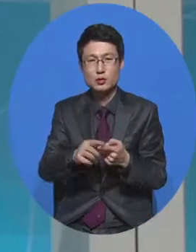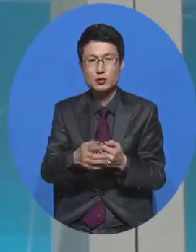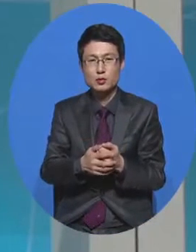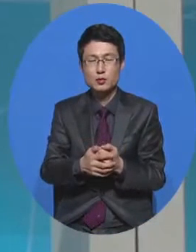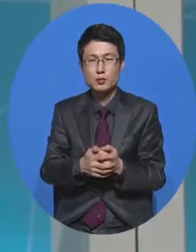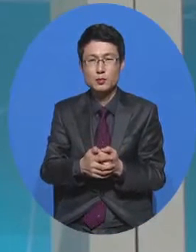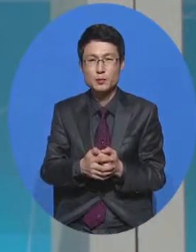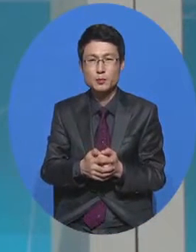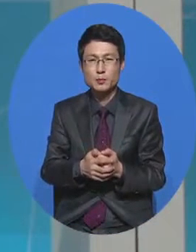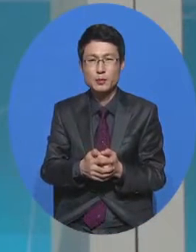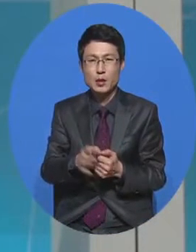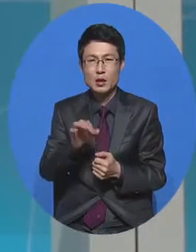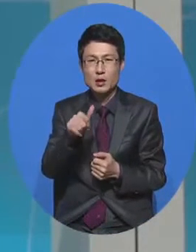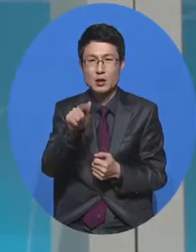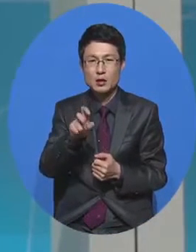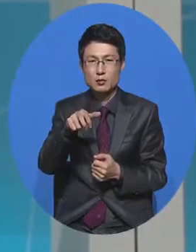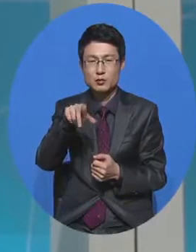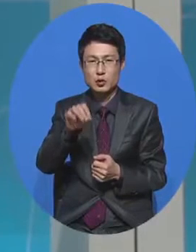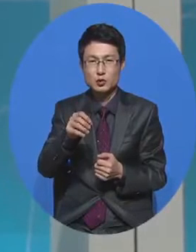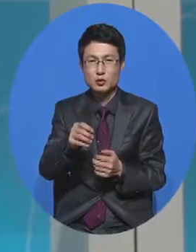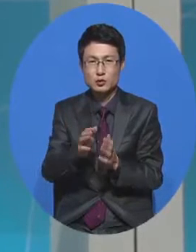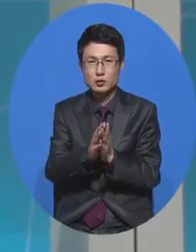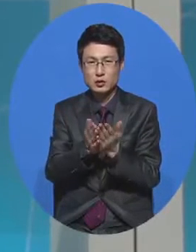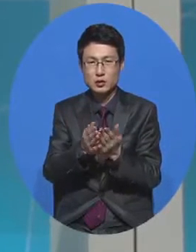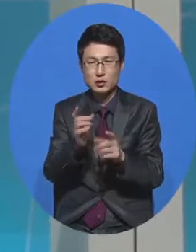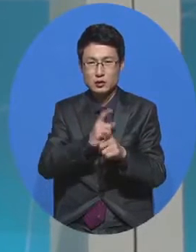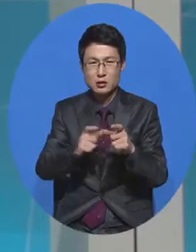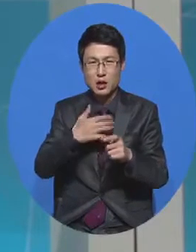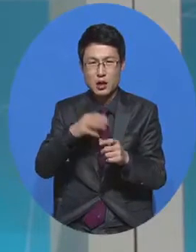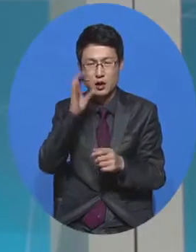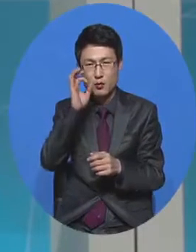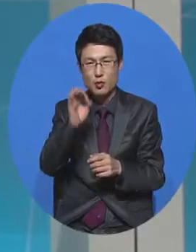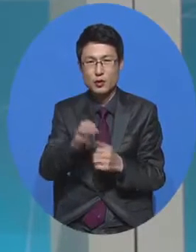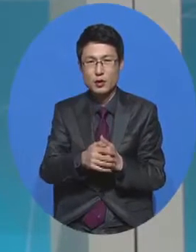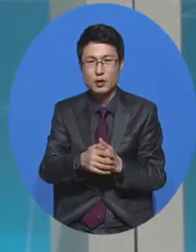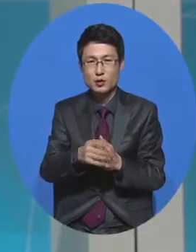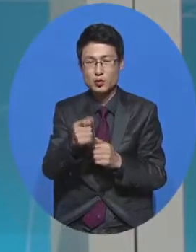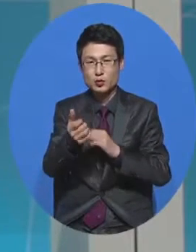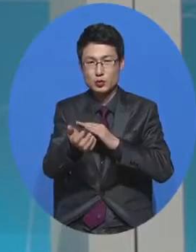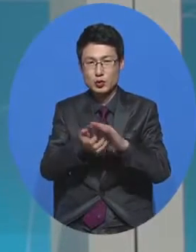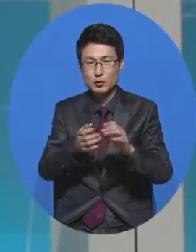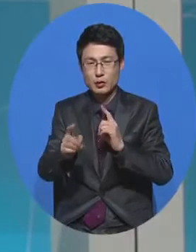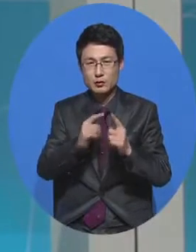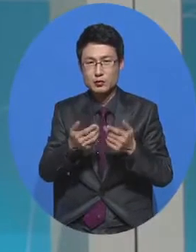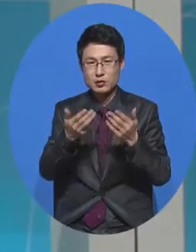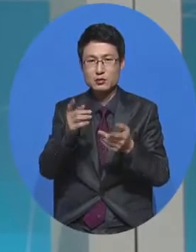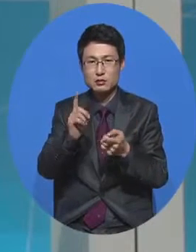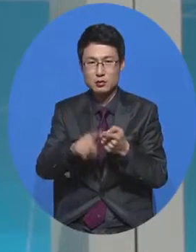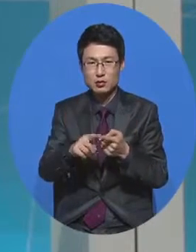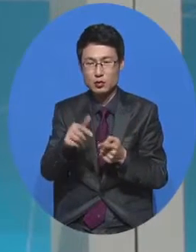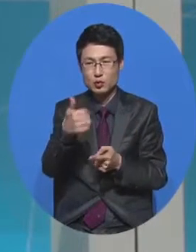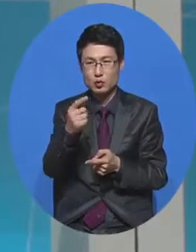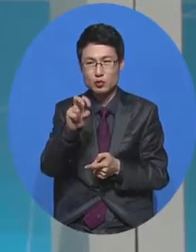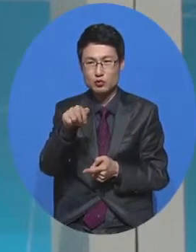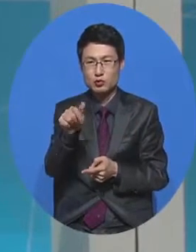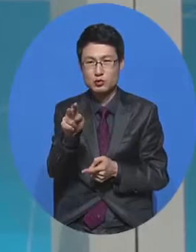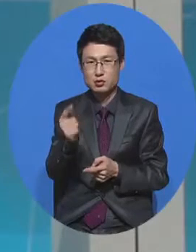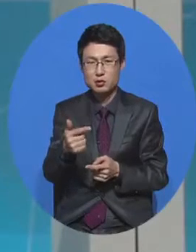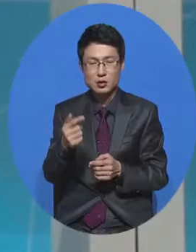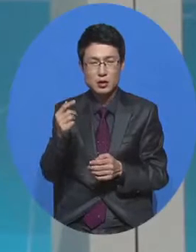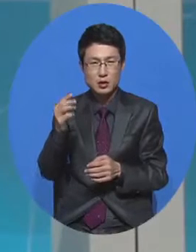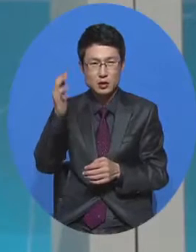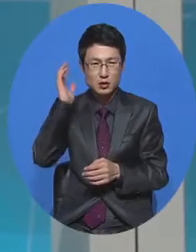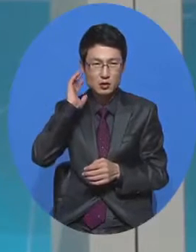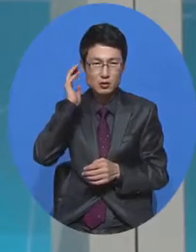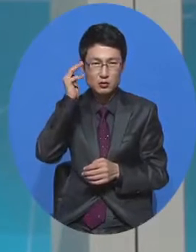기존의 그 검정 교과서의 더 알아보기 이제 그 방금 말씀드렸던 노무현 대통령의 그 사이